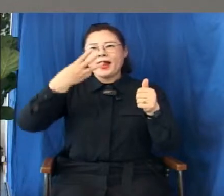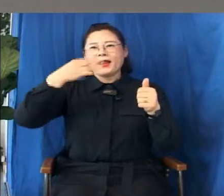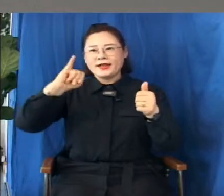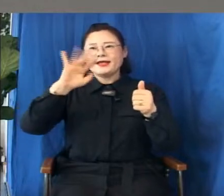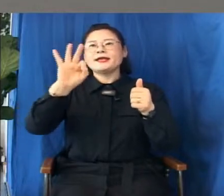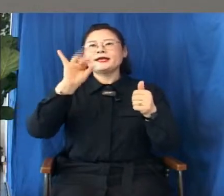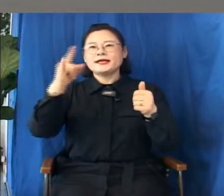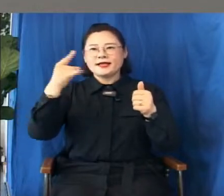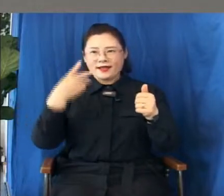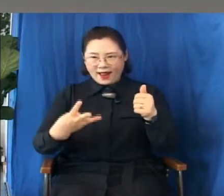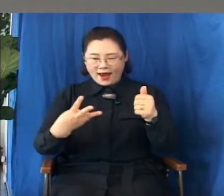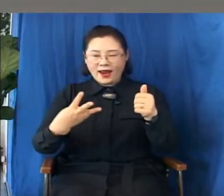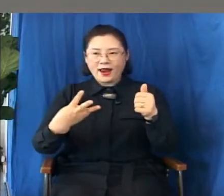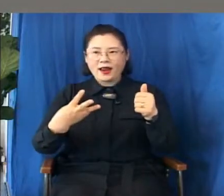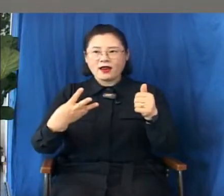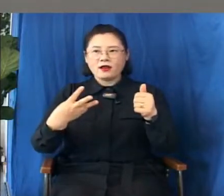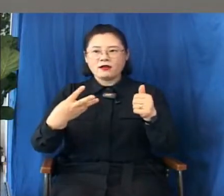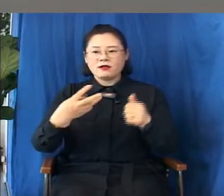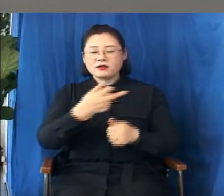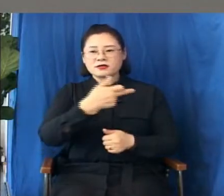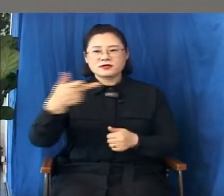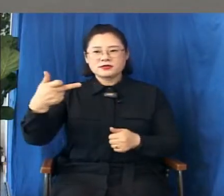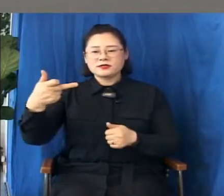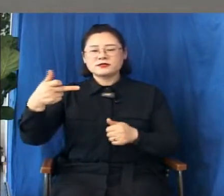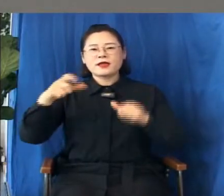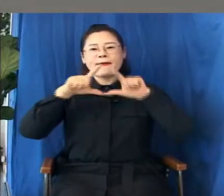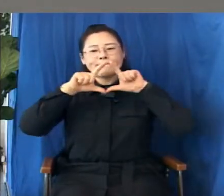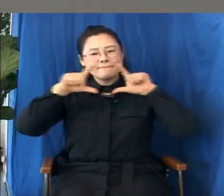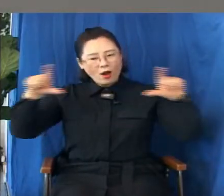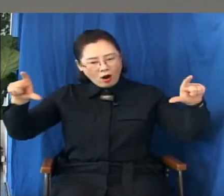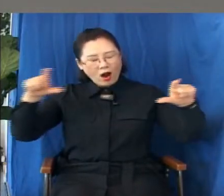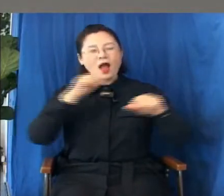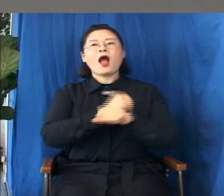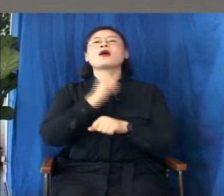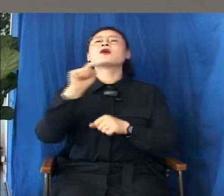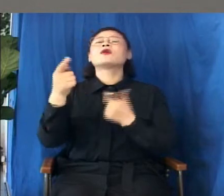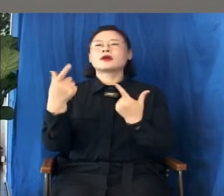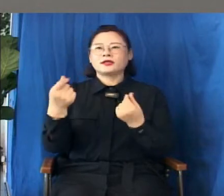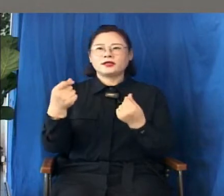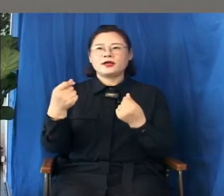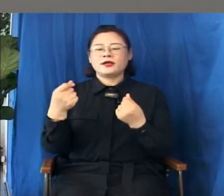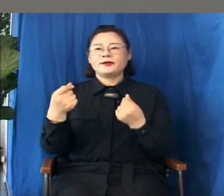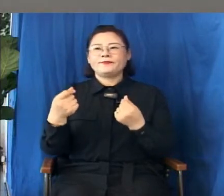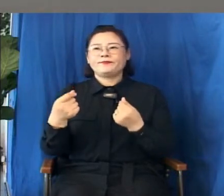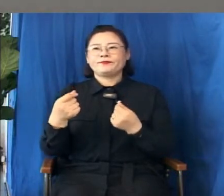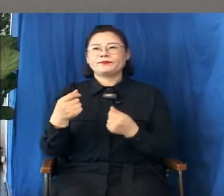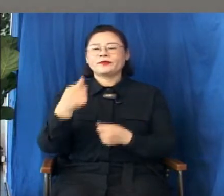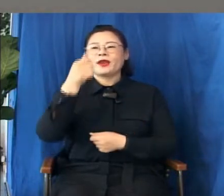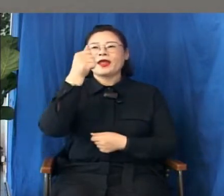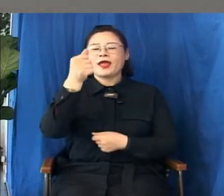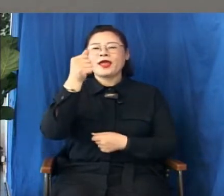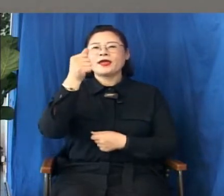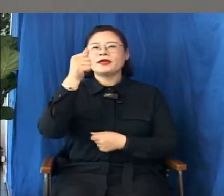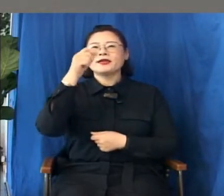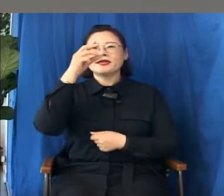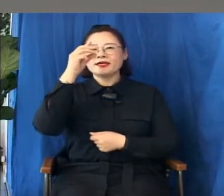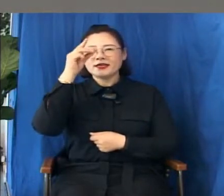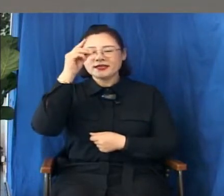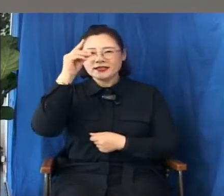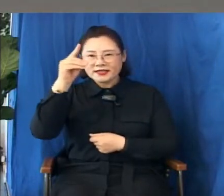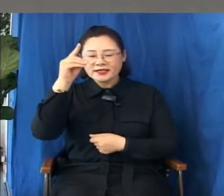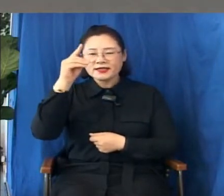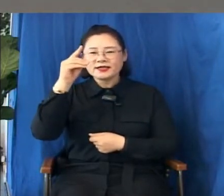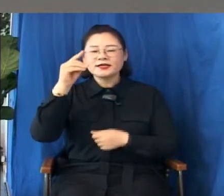이것들을 조금 크게 평가하셨던 것 같습니다. AD 70년에 이스라엘이 망하고 나서